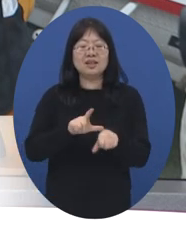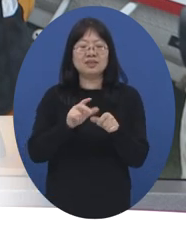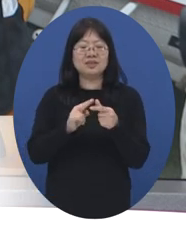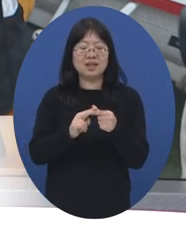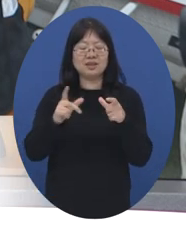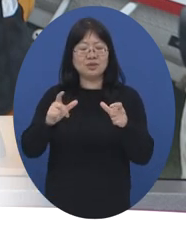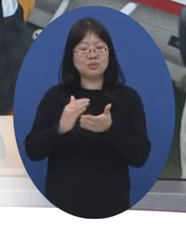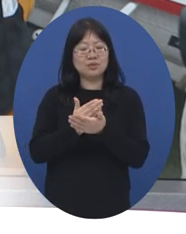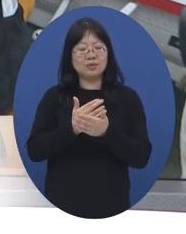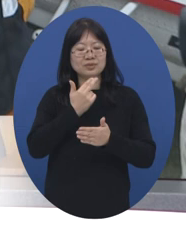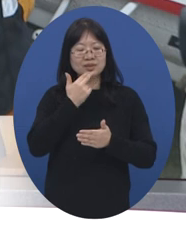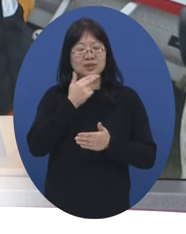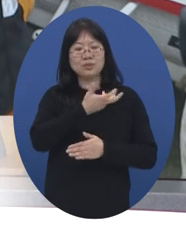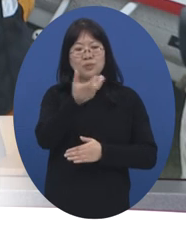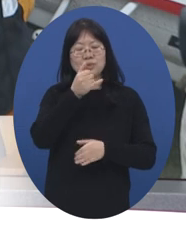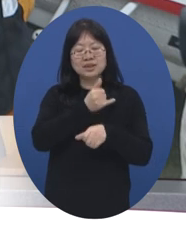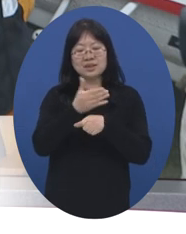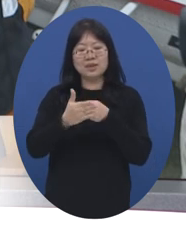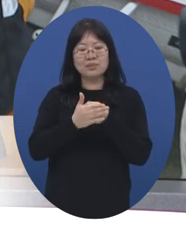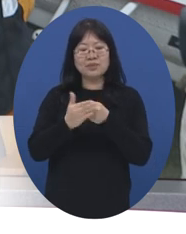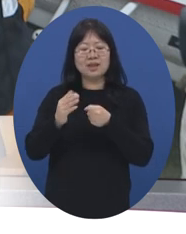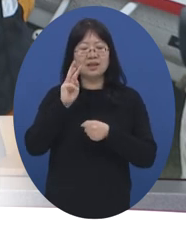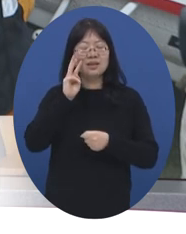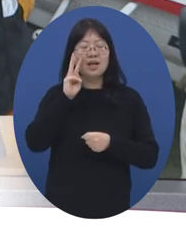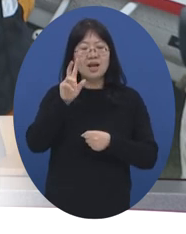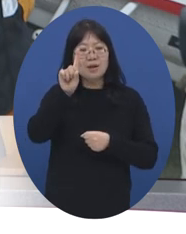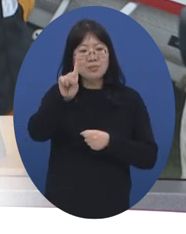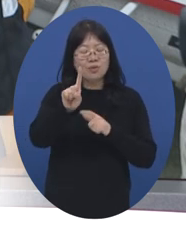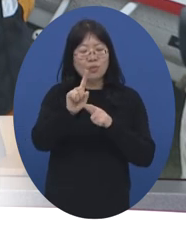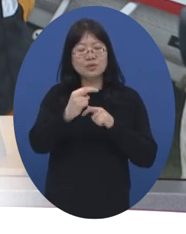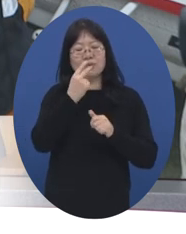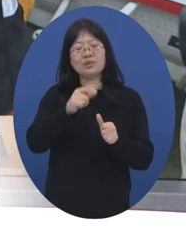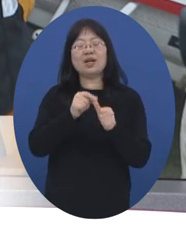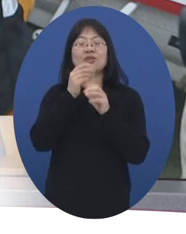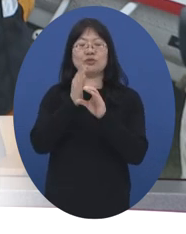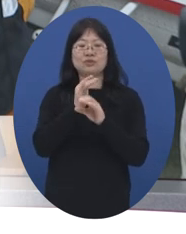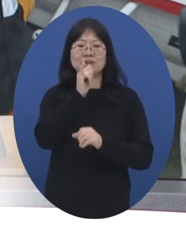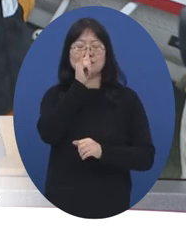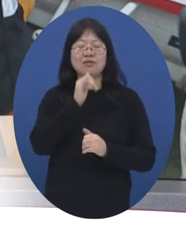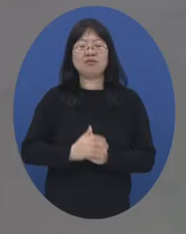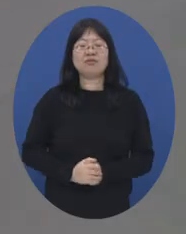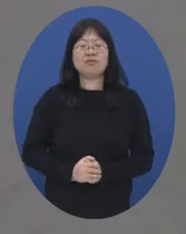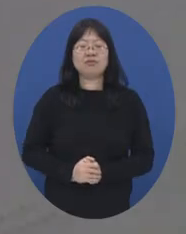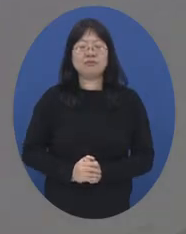지역 구분 없이 현장을 누벼 2, 3일에 한 명꼴로 생명을 살리고 있습니다.